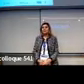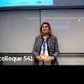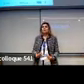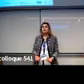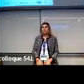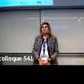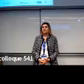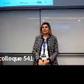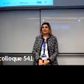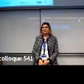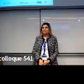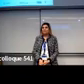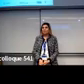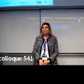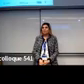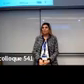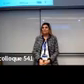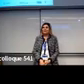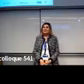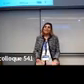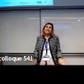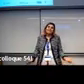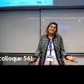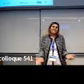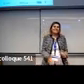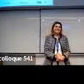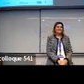a notamment évolué